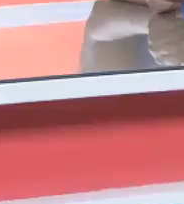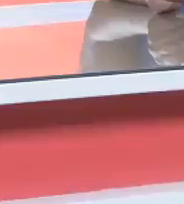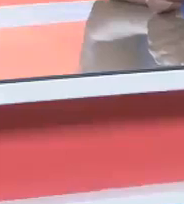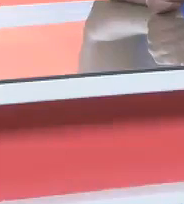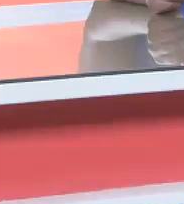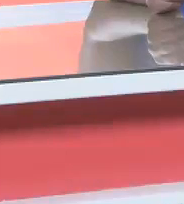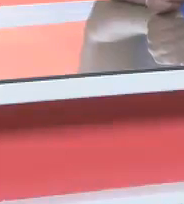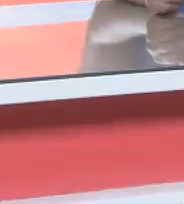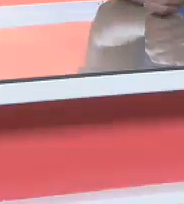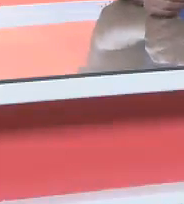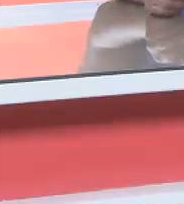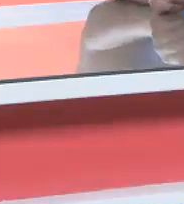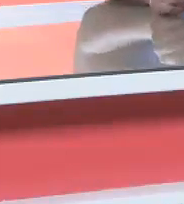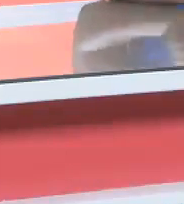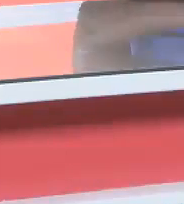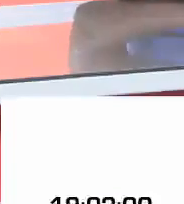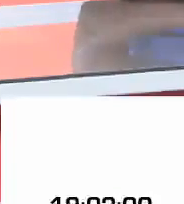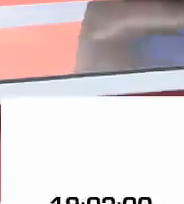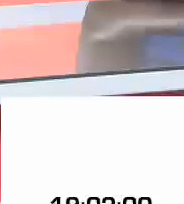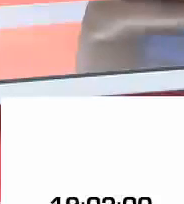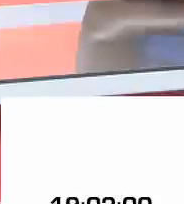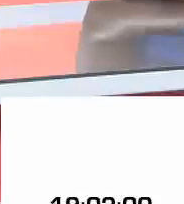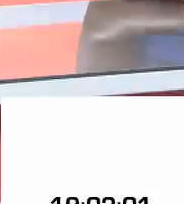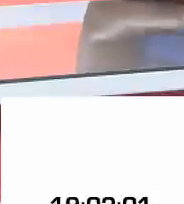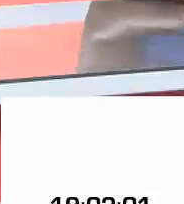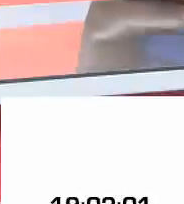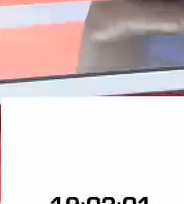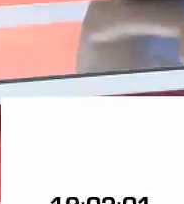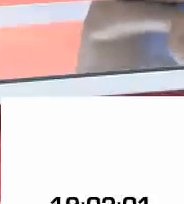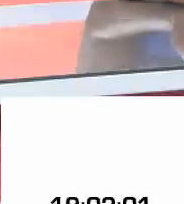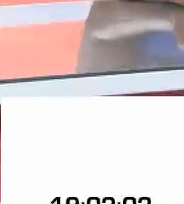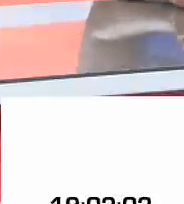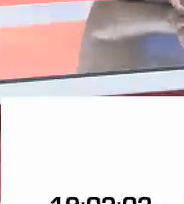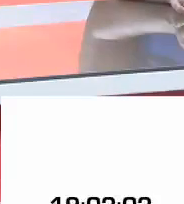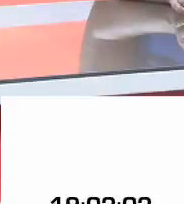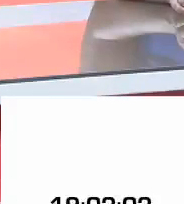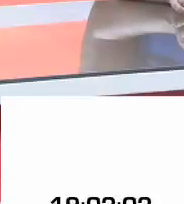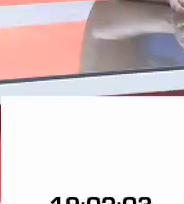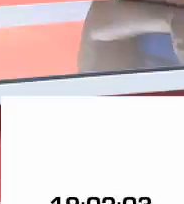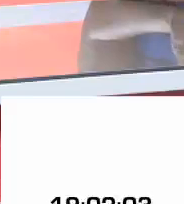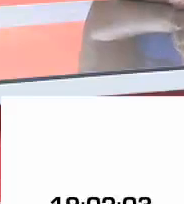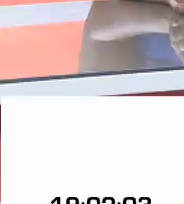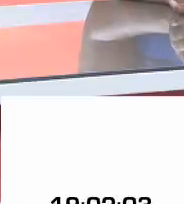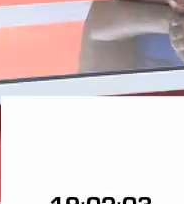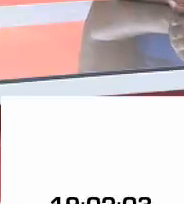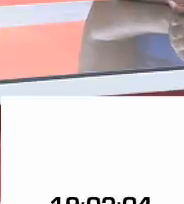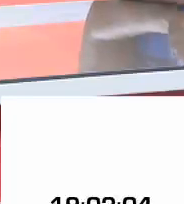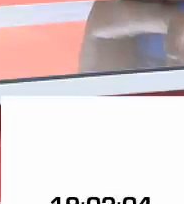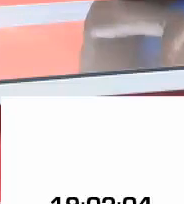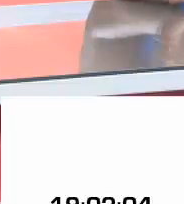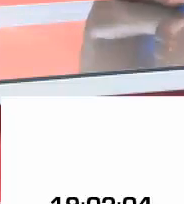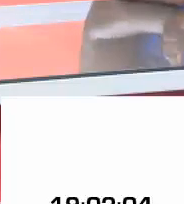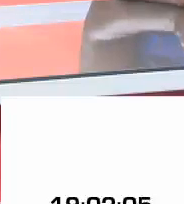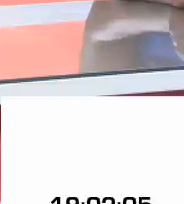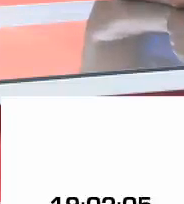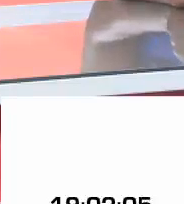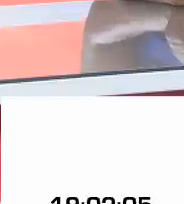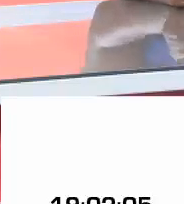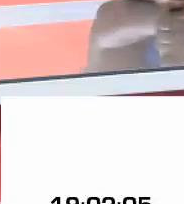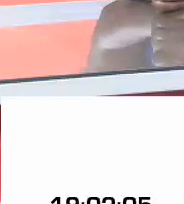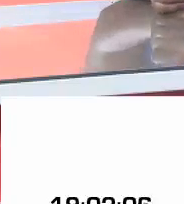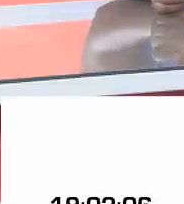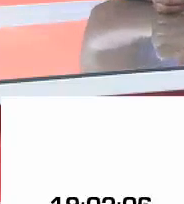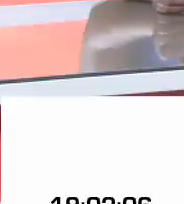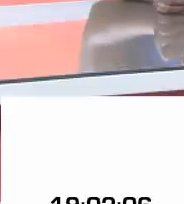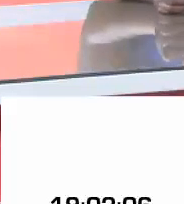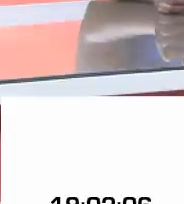ni Emmanuel Terero. Nami unaniita Elizabeth Mutuku. Ikiwa siku hii ambayo tunakujuza mengi ambayo yamejiri huko nchini